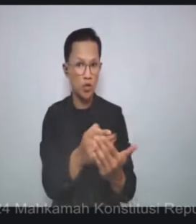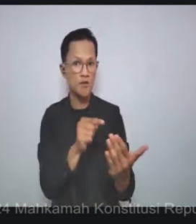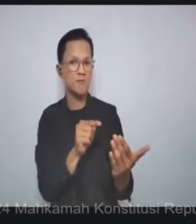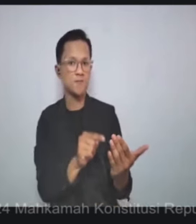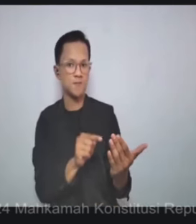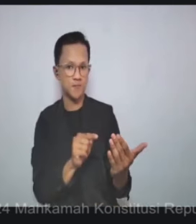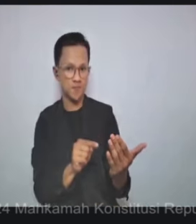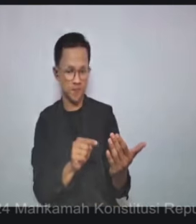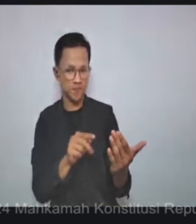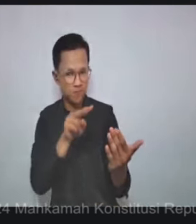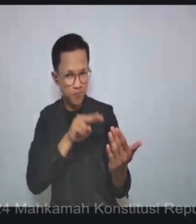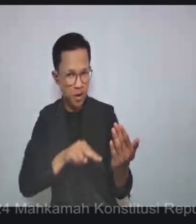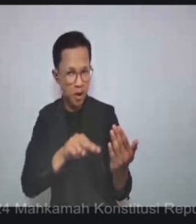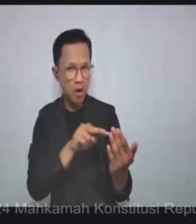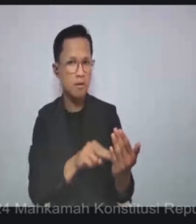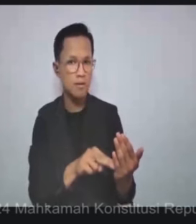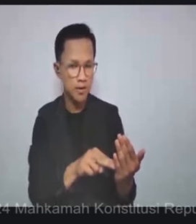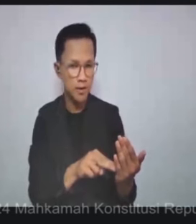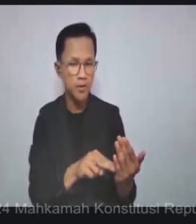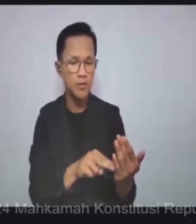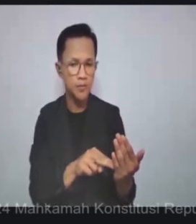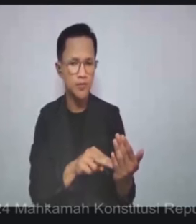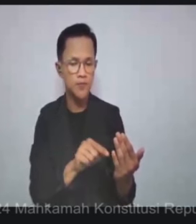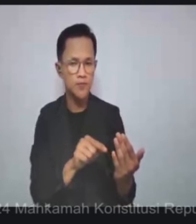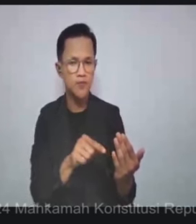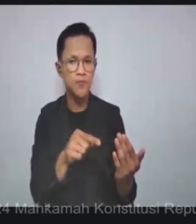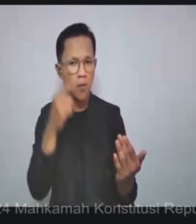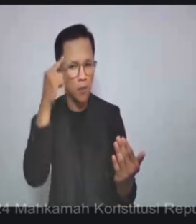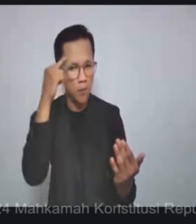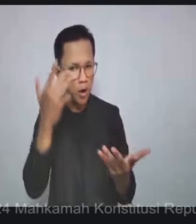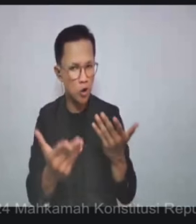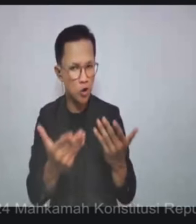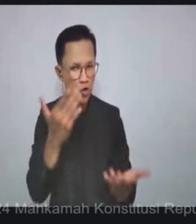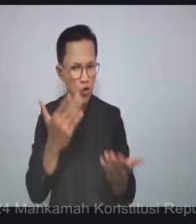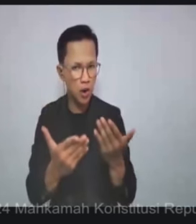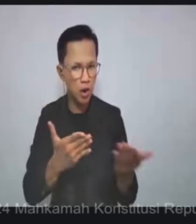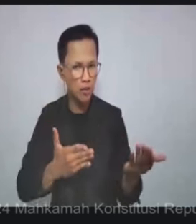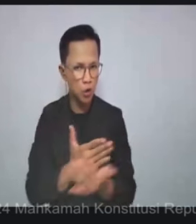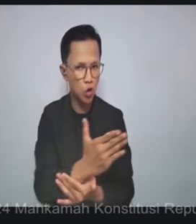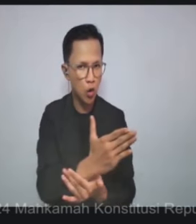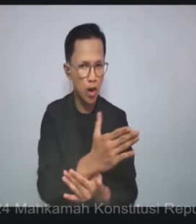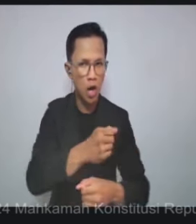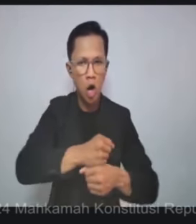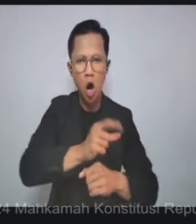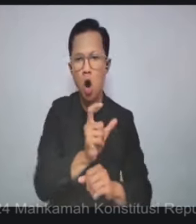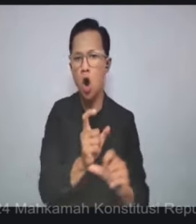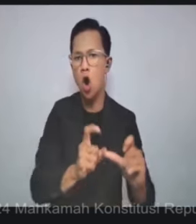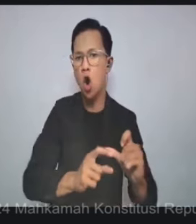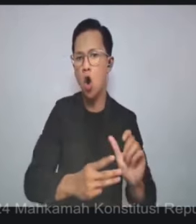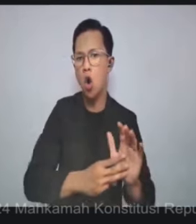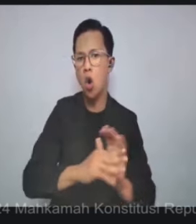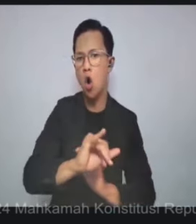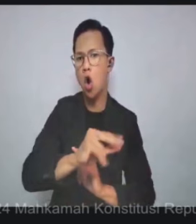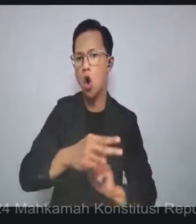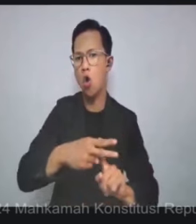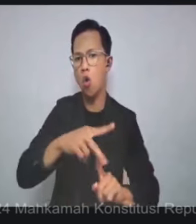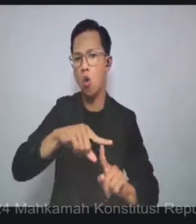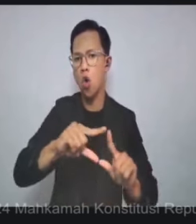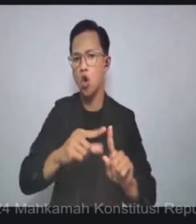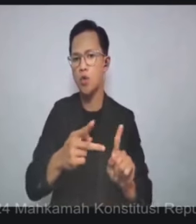Bu pemakasan yang hasilnya adalah dugaan pelanggaran oleh Gus miptah tidak bisa ditindak lanjuti karena kegiatan di rumah